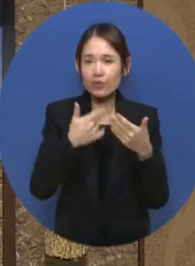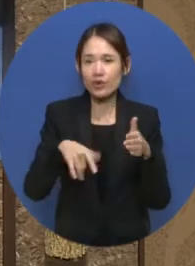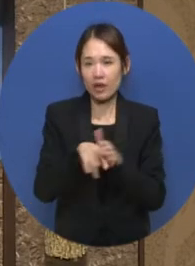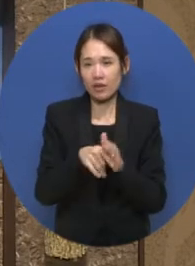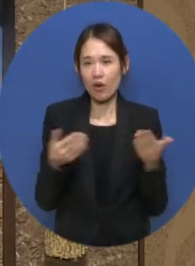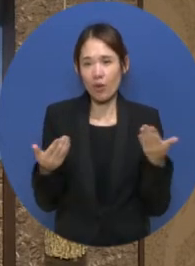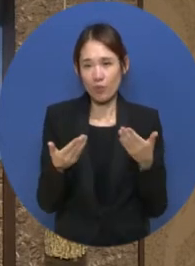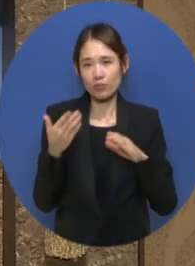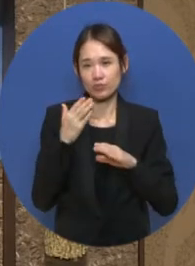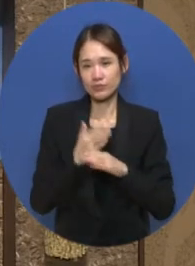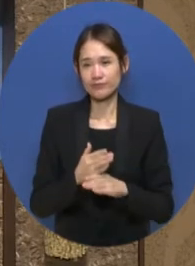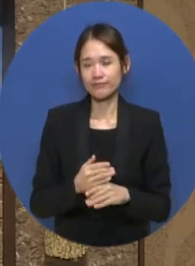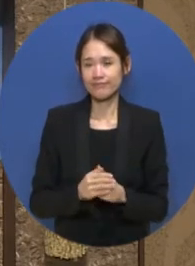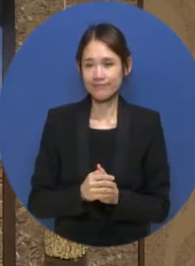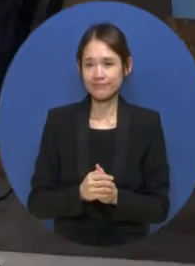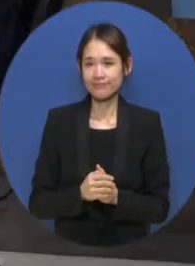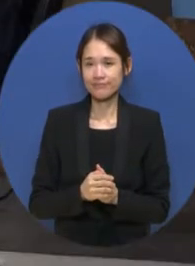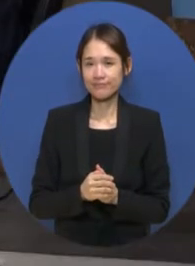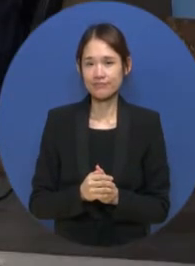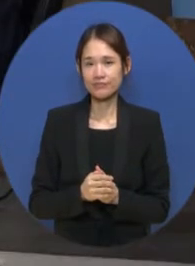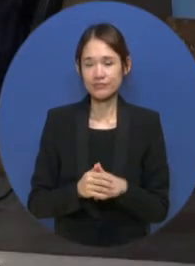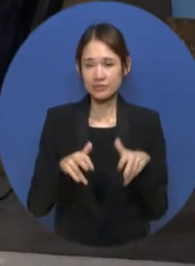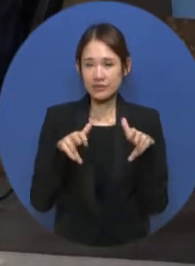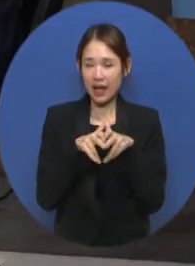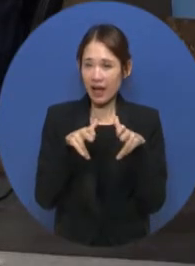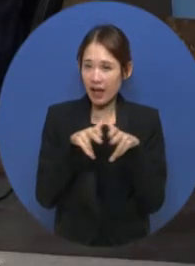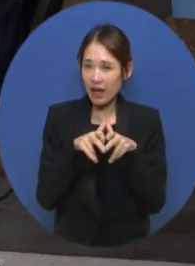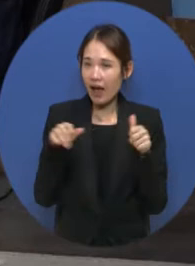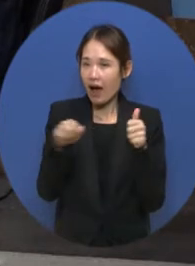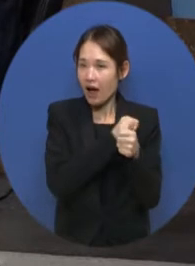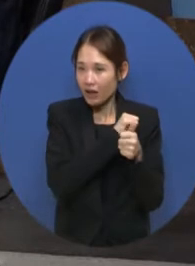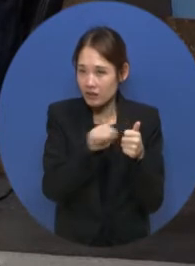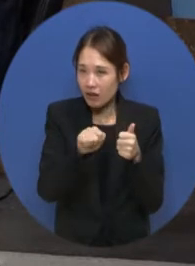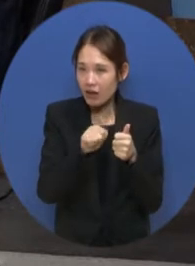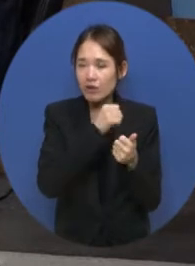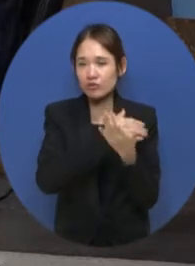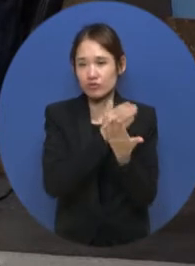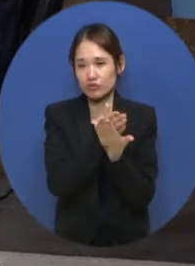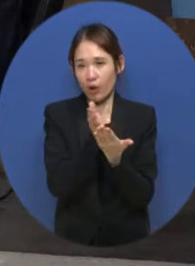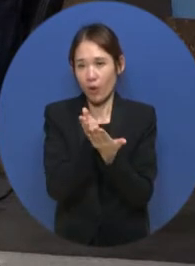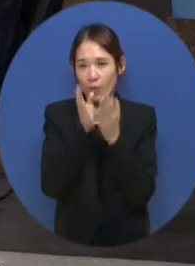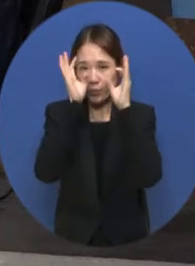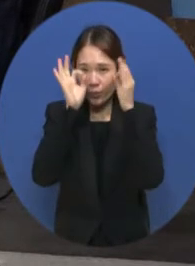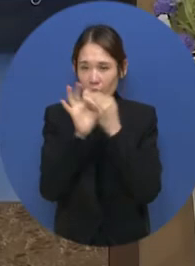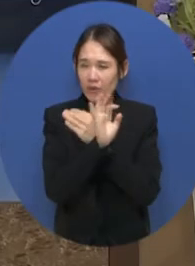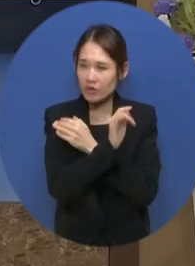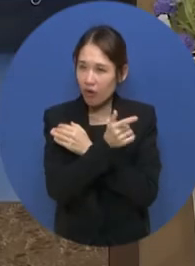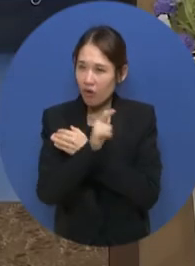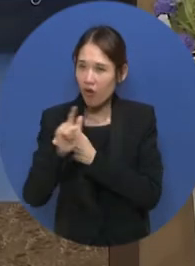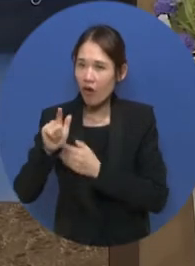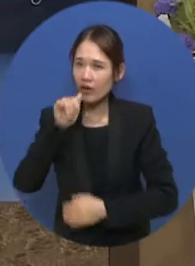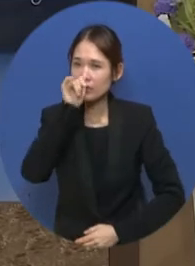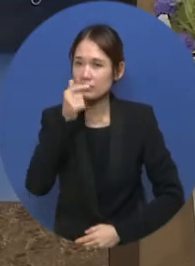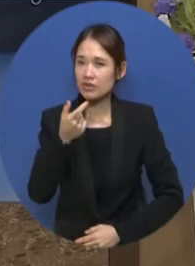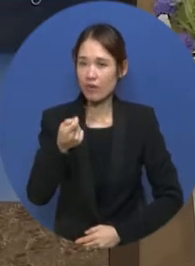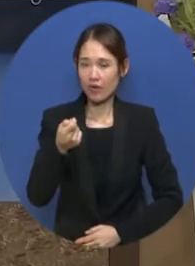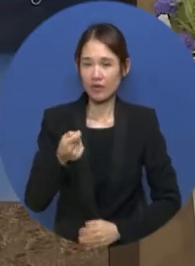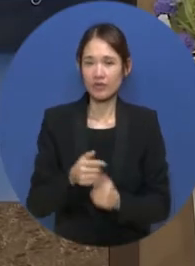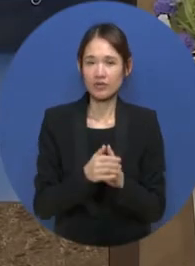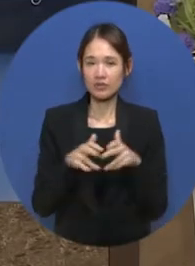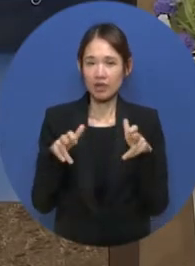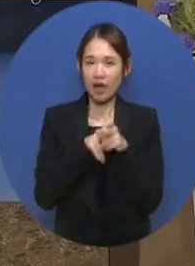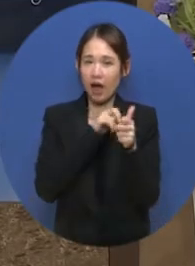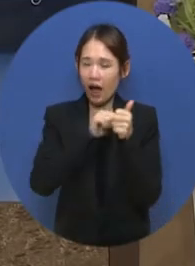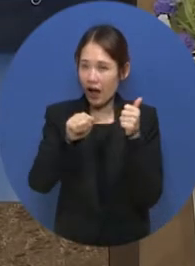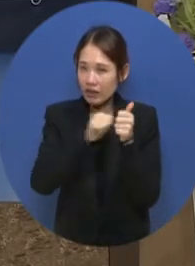있습니다 그 장애인 학대 유형에는 또 다양한 유형이 있을 것 같은데요 어 장애인 학대 에는